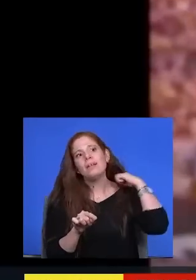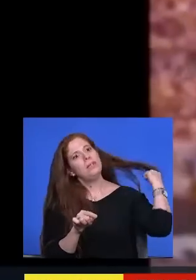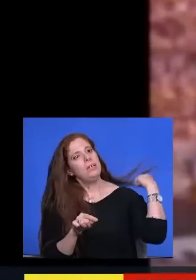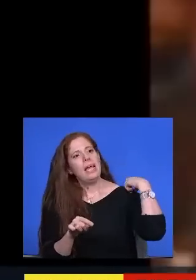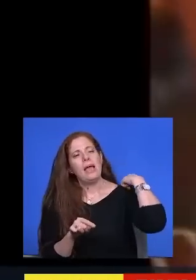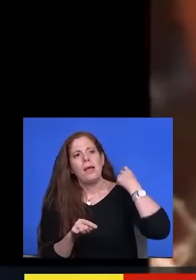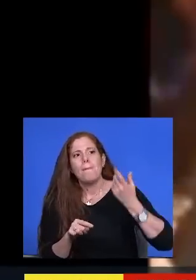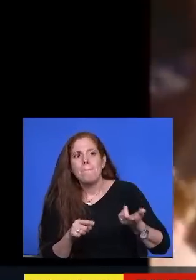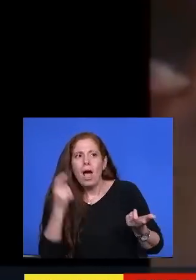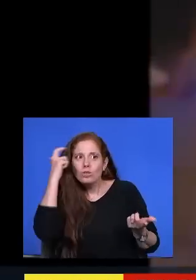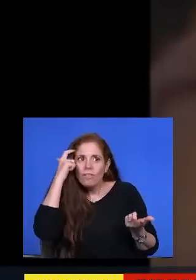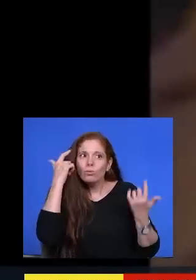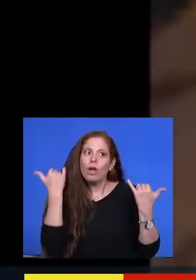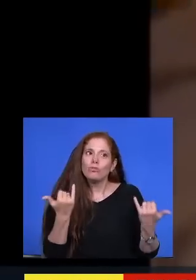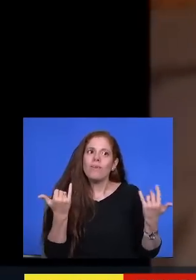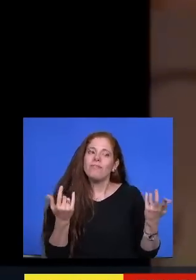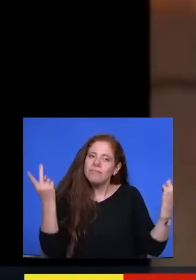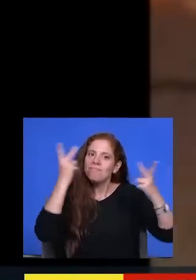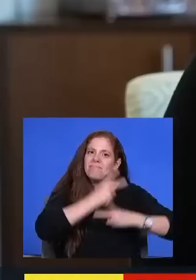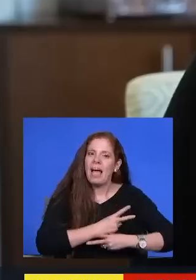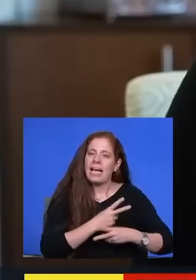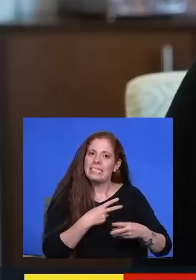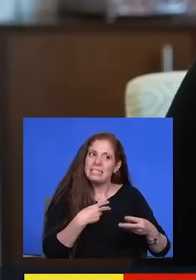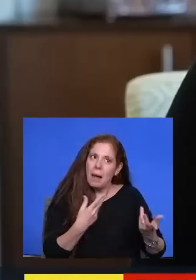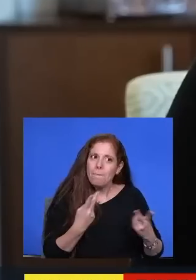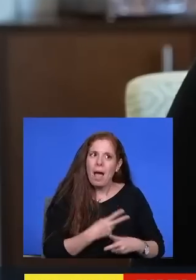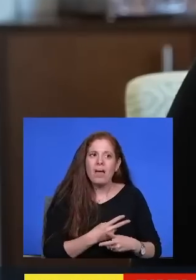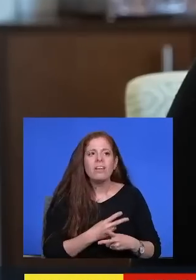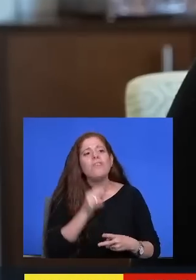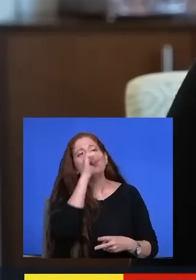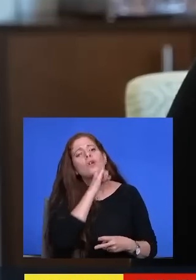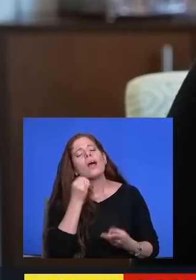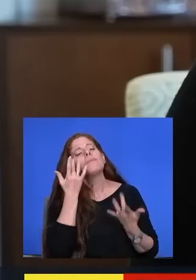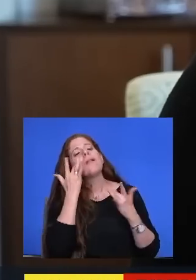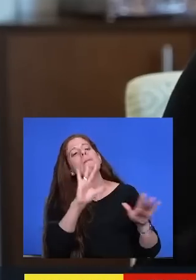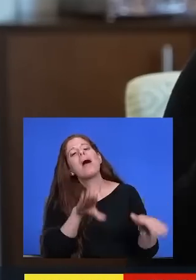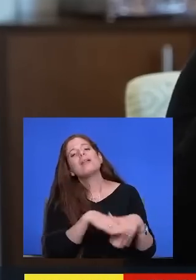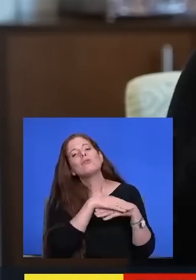البشر اللي كانت خلص احنا صرنا على السيم بيج وبيغنوا للسلام في وسط تل